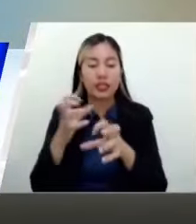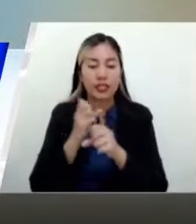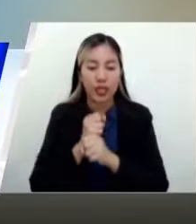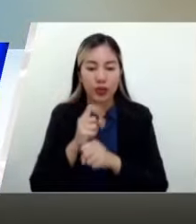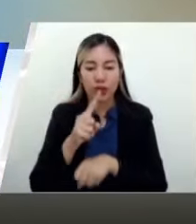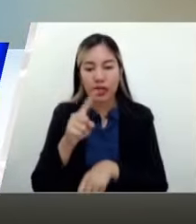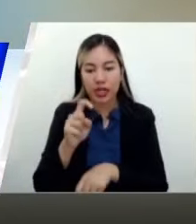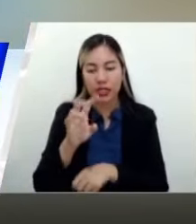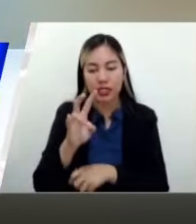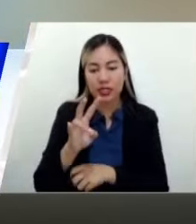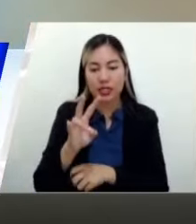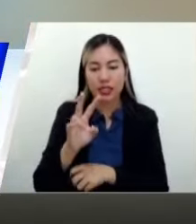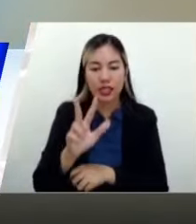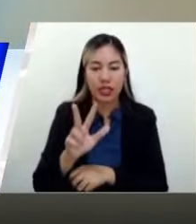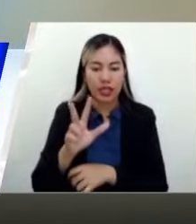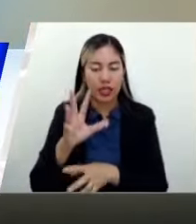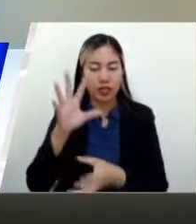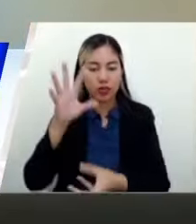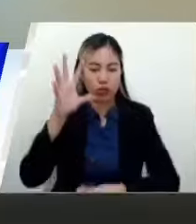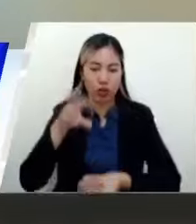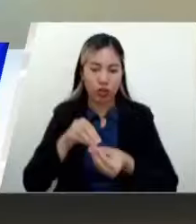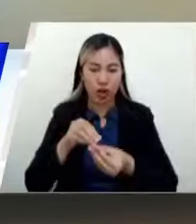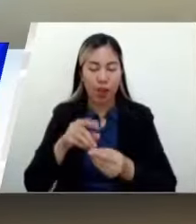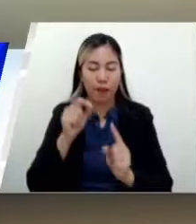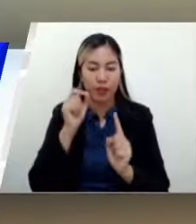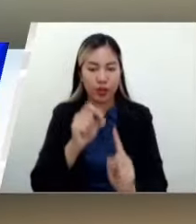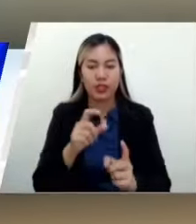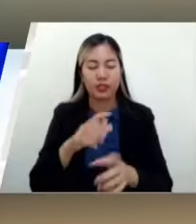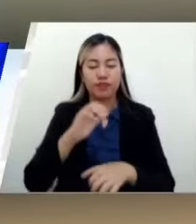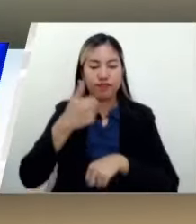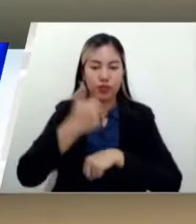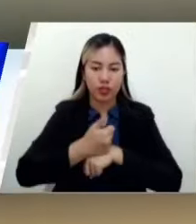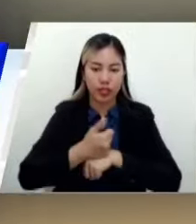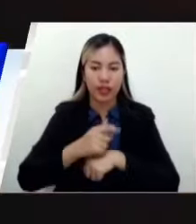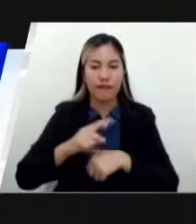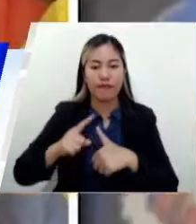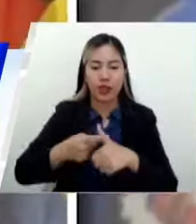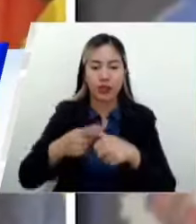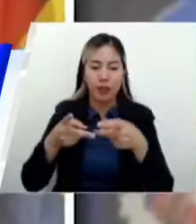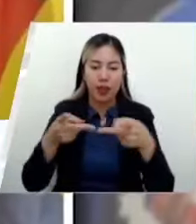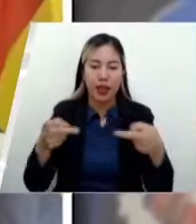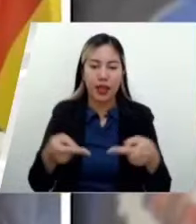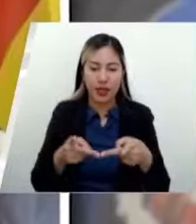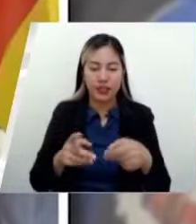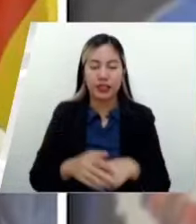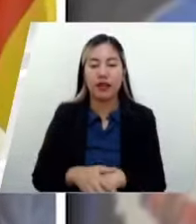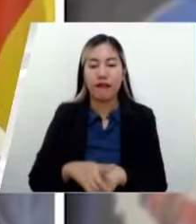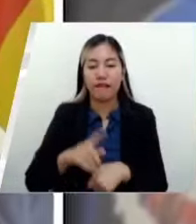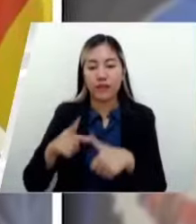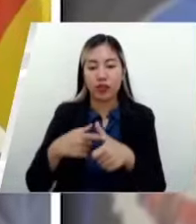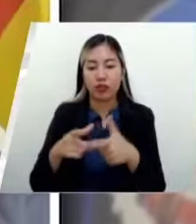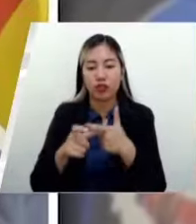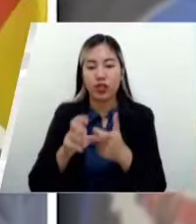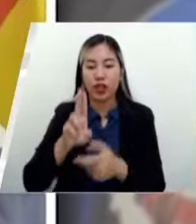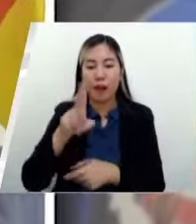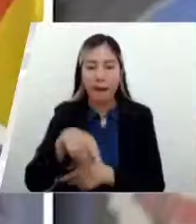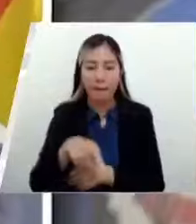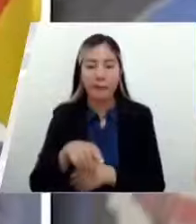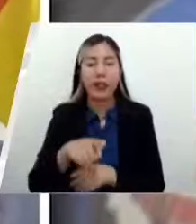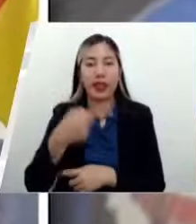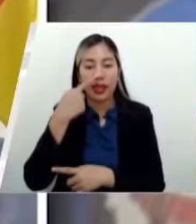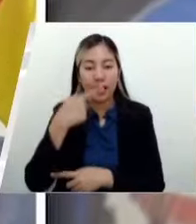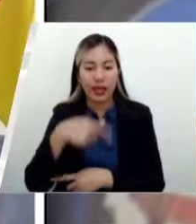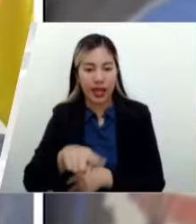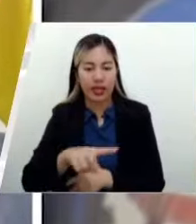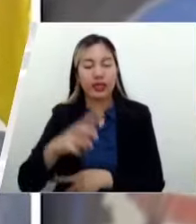total points na naglagay sa kanya sa first place. First runner-up naman ang pambato ng Thailand, habang second runner-up